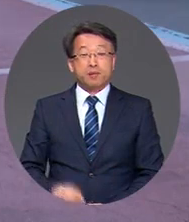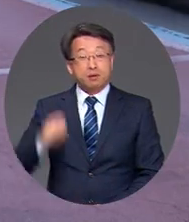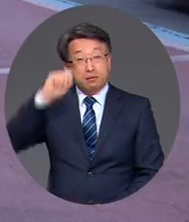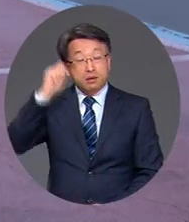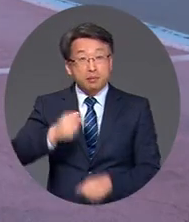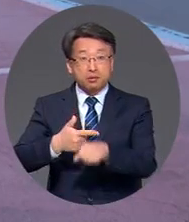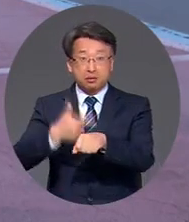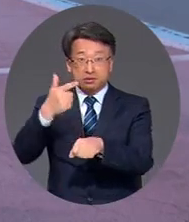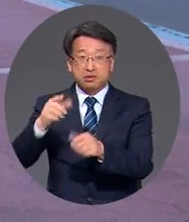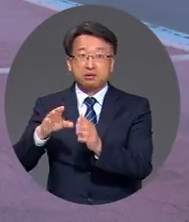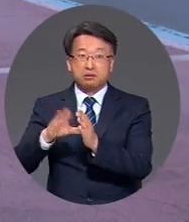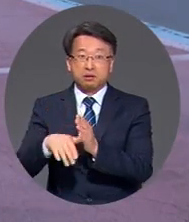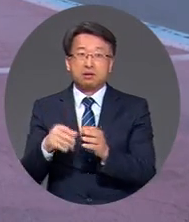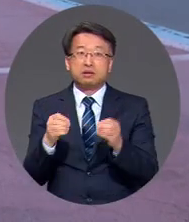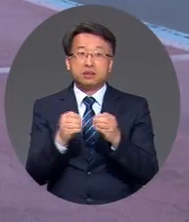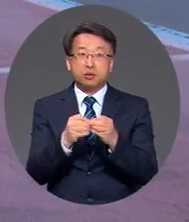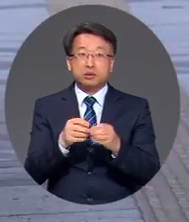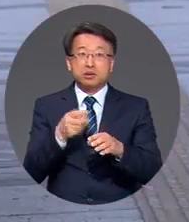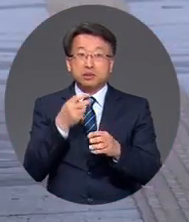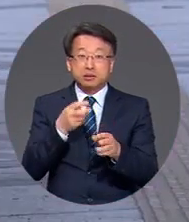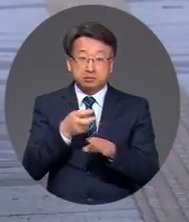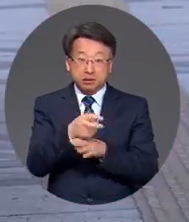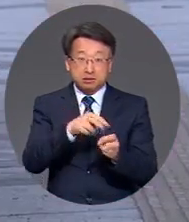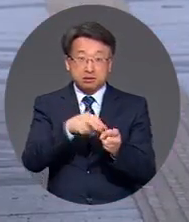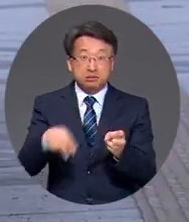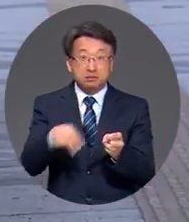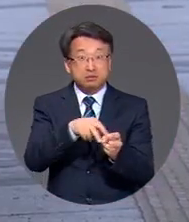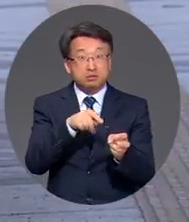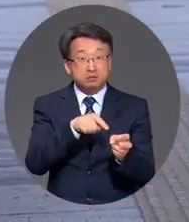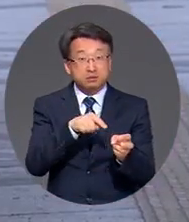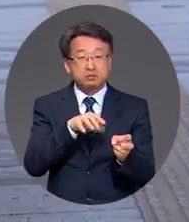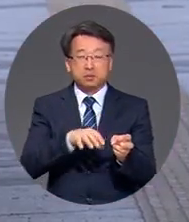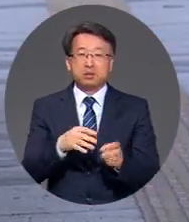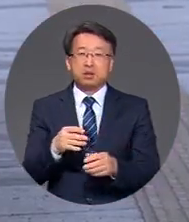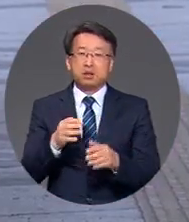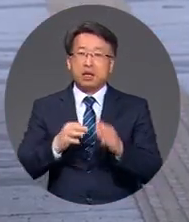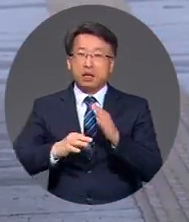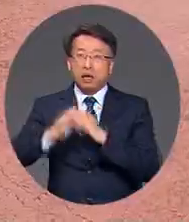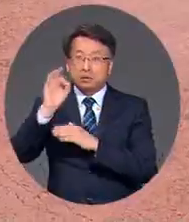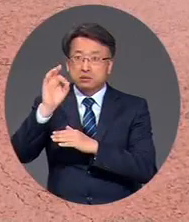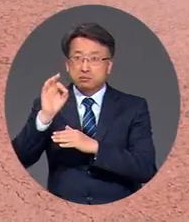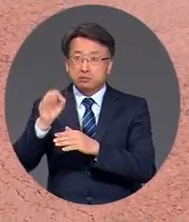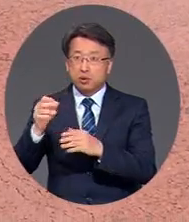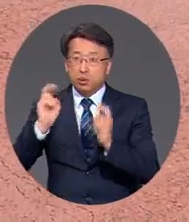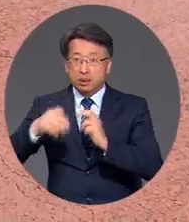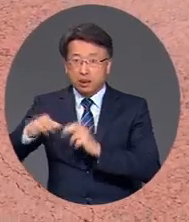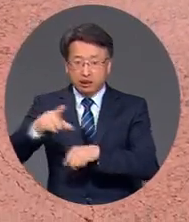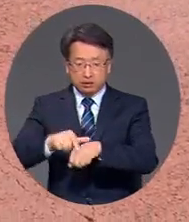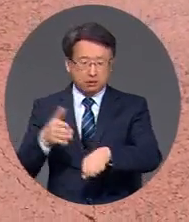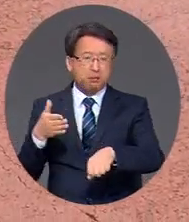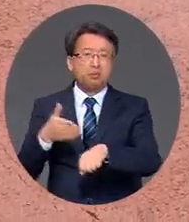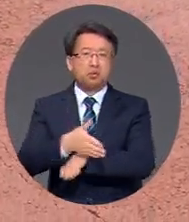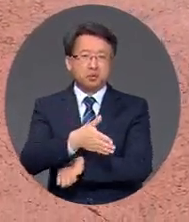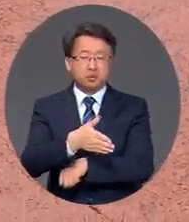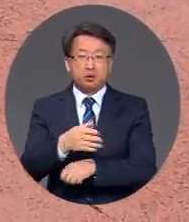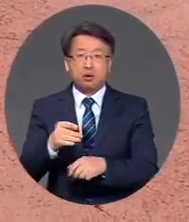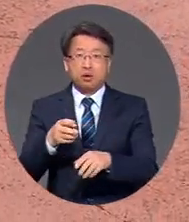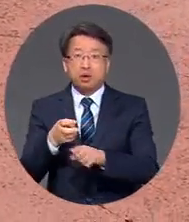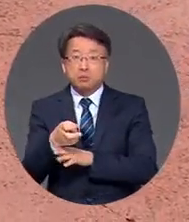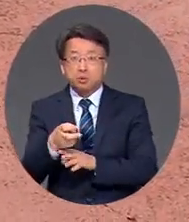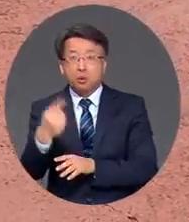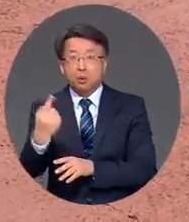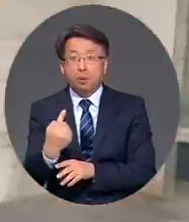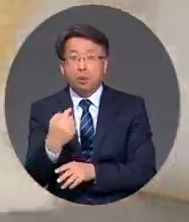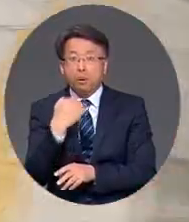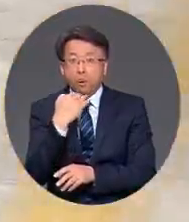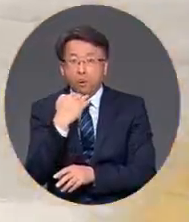새벽 6시 무렵 창원의 한 버스 정류장입니다. 출근 시각은 이미 놓쳤고 시내버스는 언제 올지 알